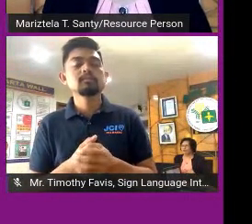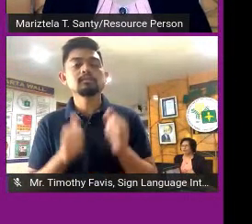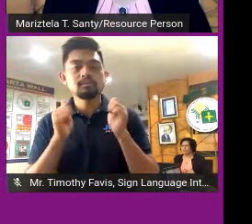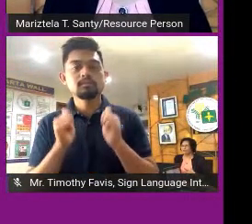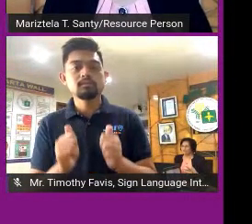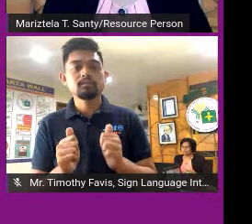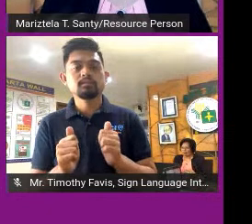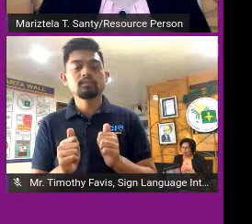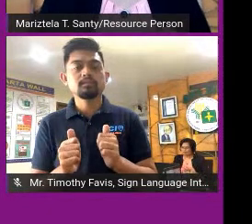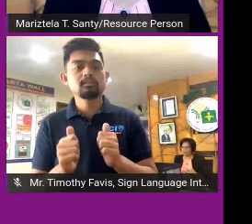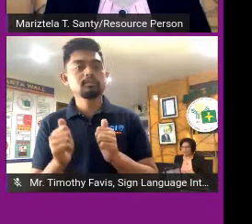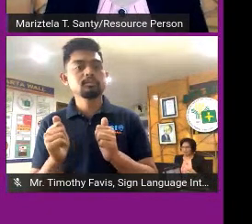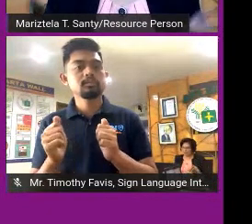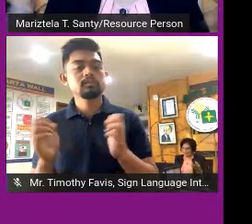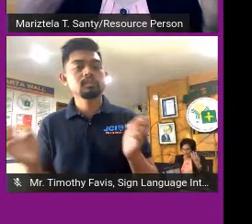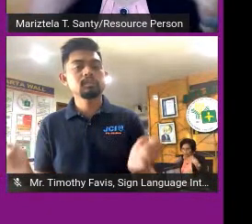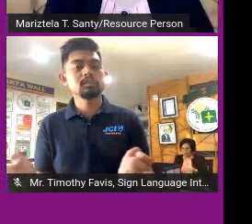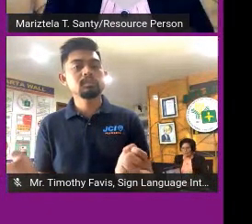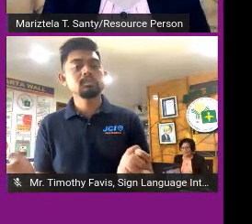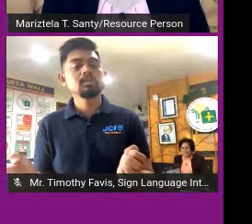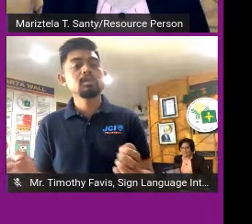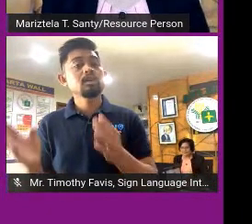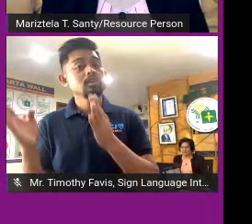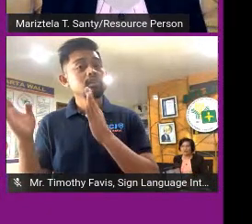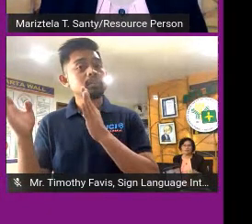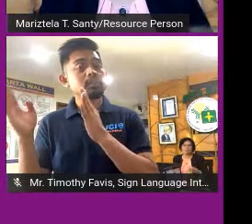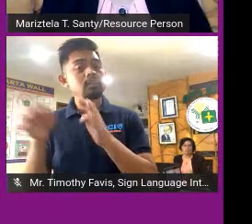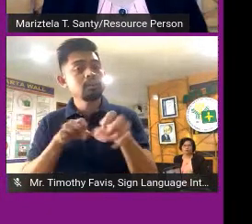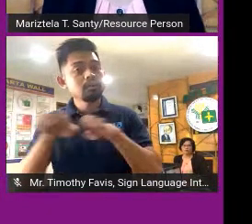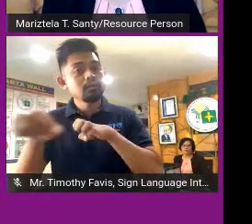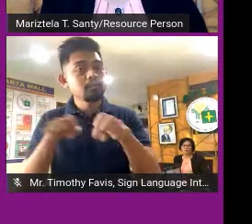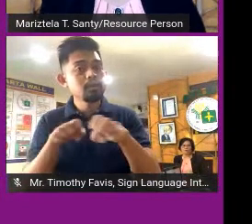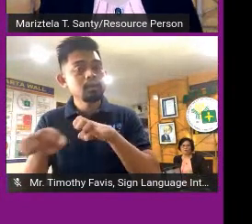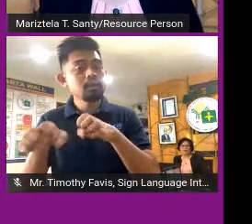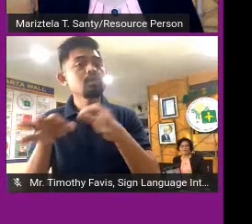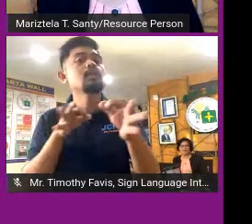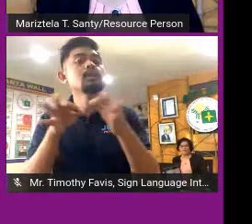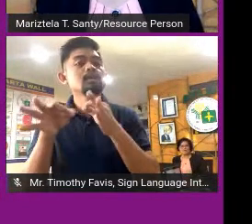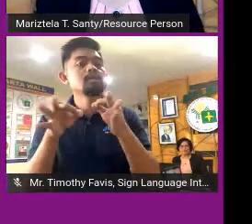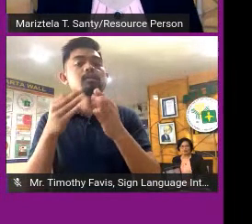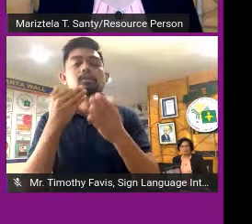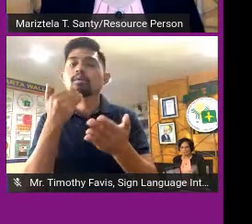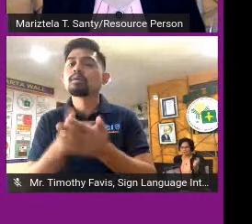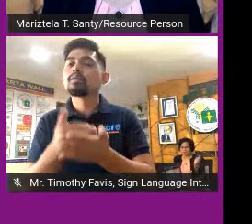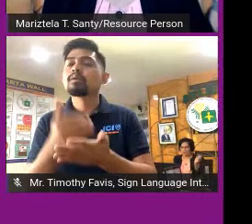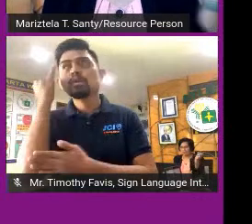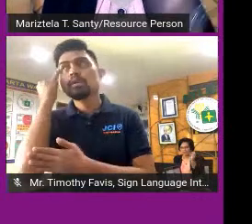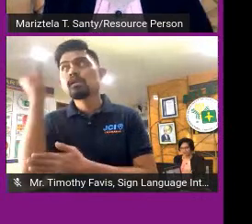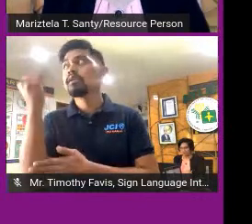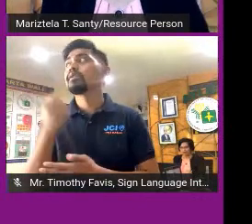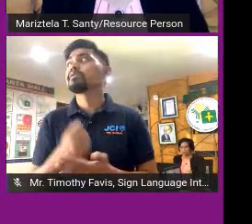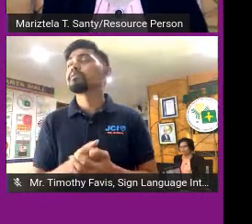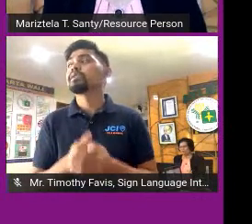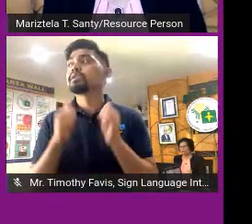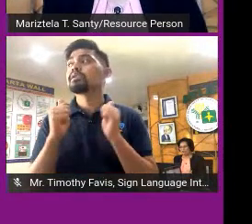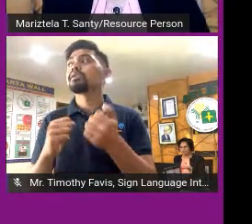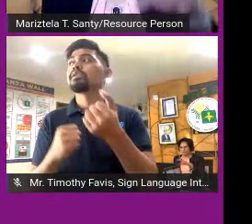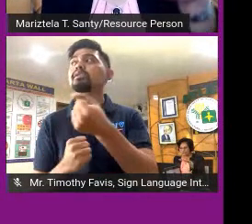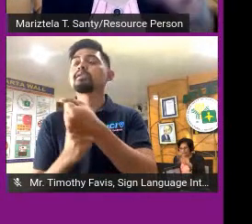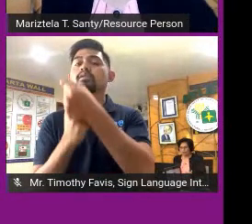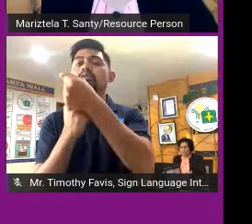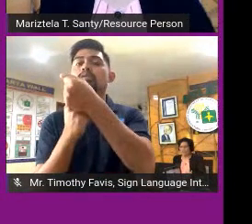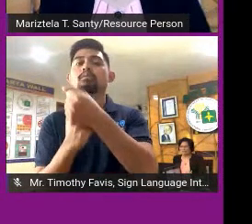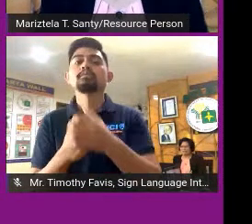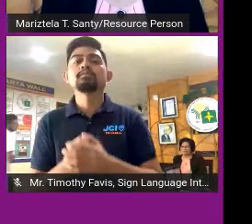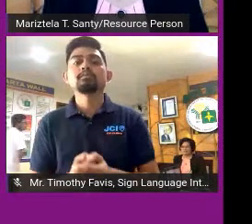you can expound on it kung may mga good ideas kayo. Welcome po kung may mga good ideas tayo na pwedeng i-support